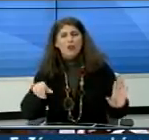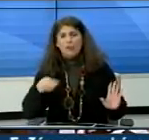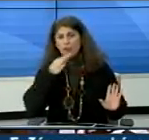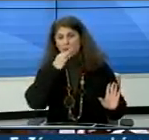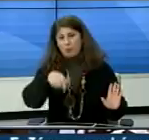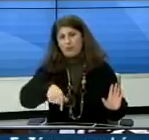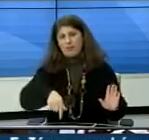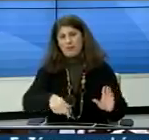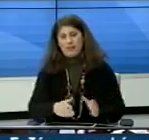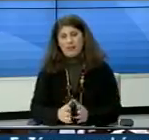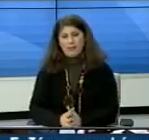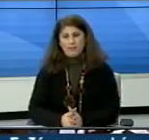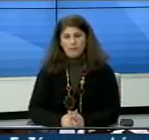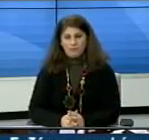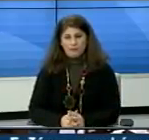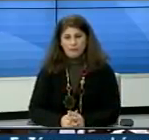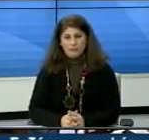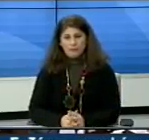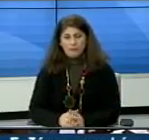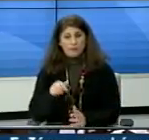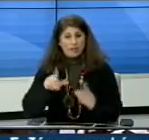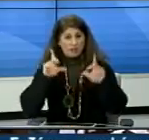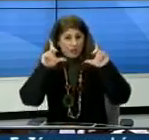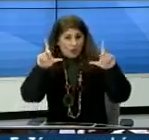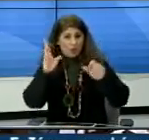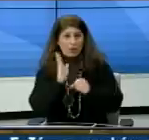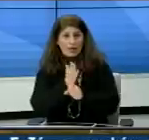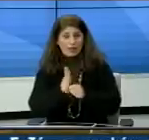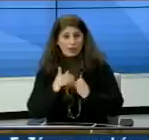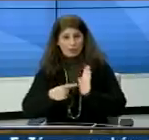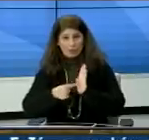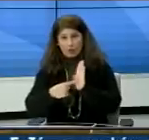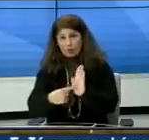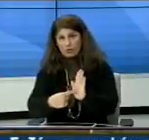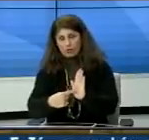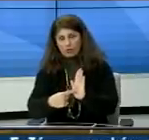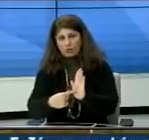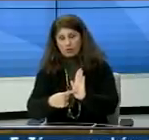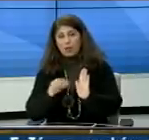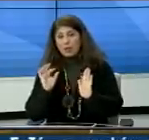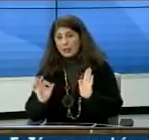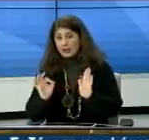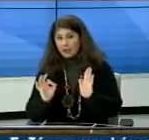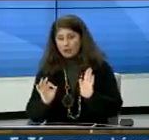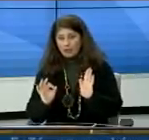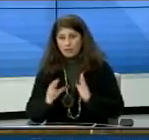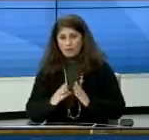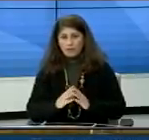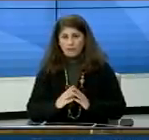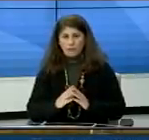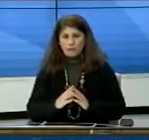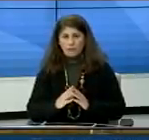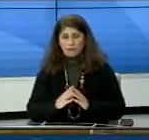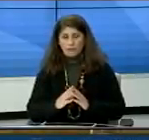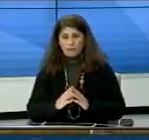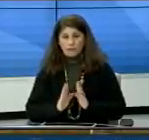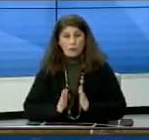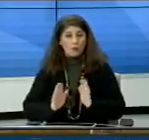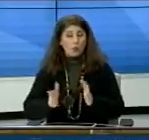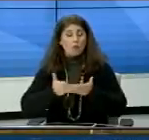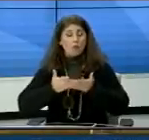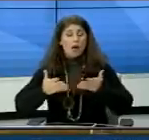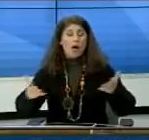είπατε σήμερα. Σε αυτή την εικόνα καταστροφής την οποία παρουσιάσατε. Και βέβαια, να προχωρούν μεγάλα